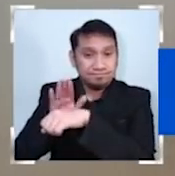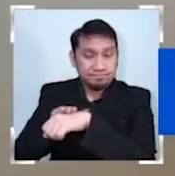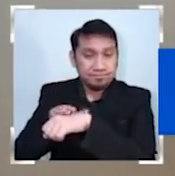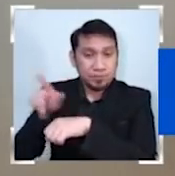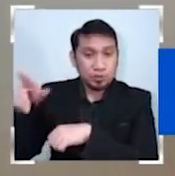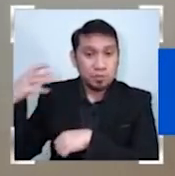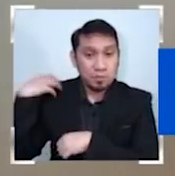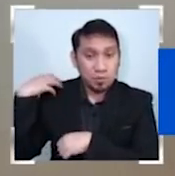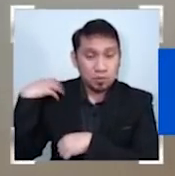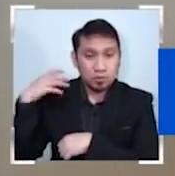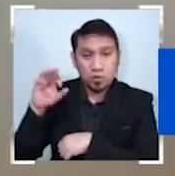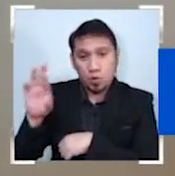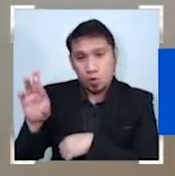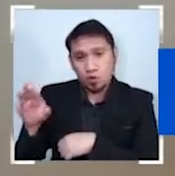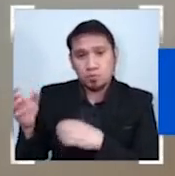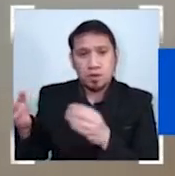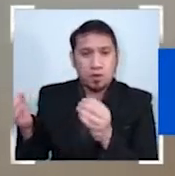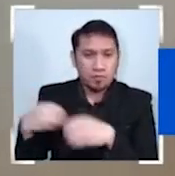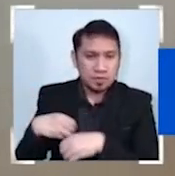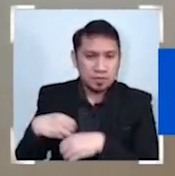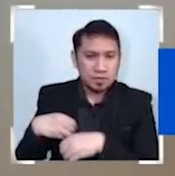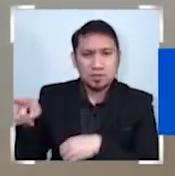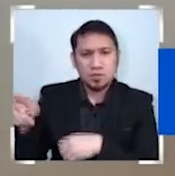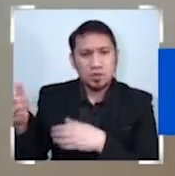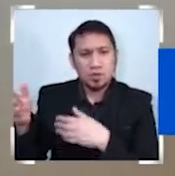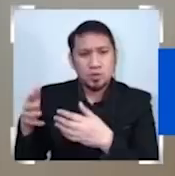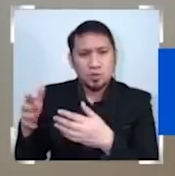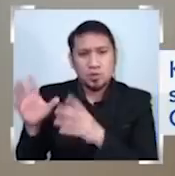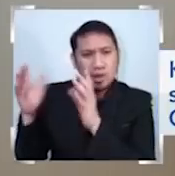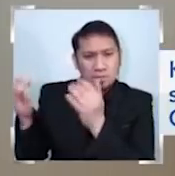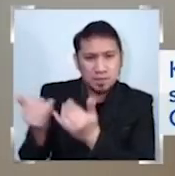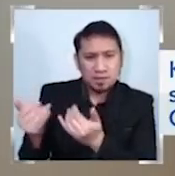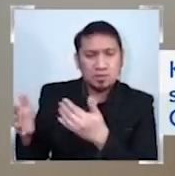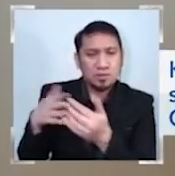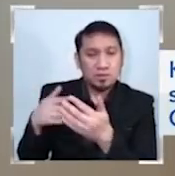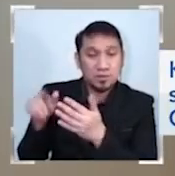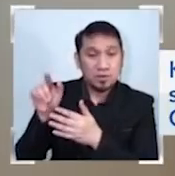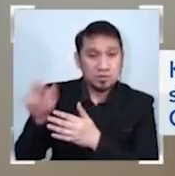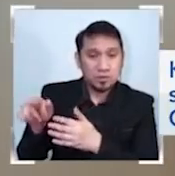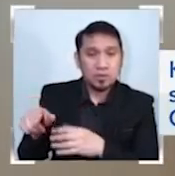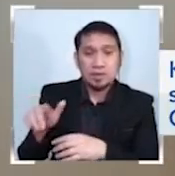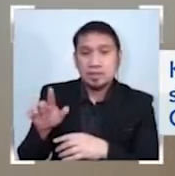agencies as well, of course, a general warning to all employers not to